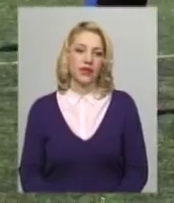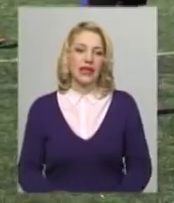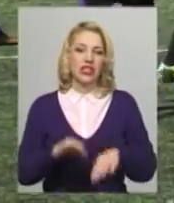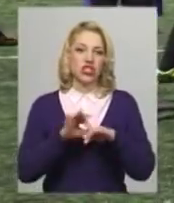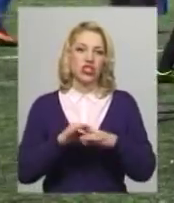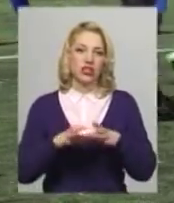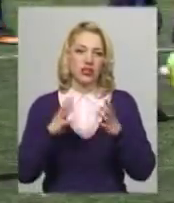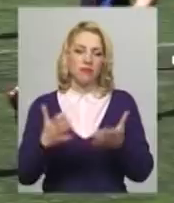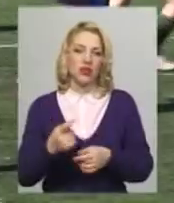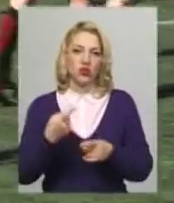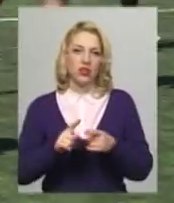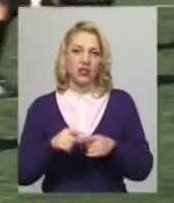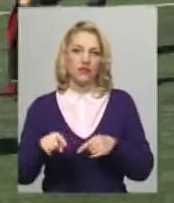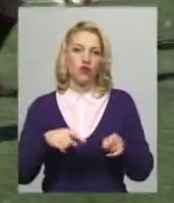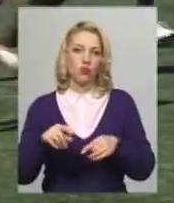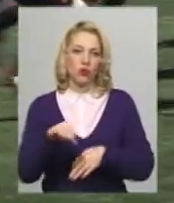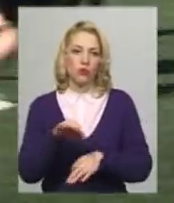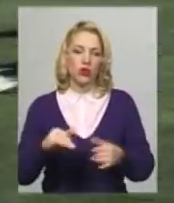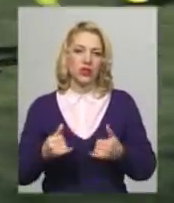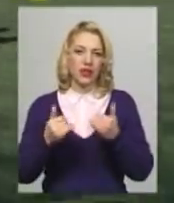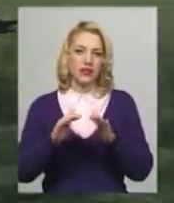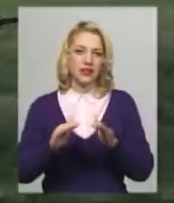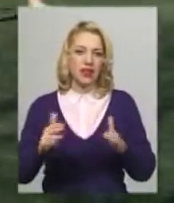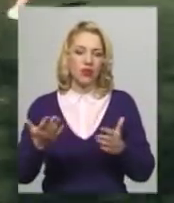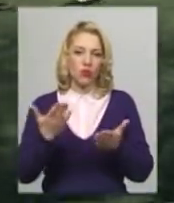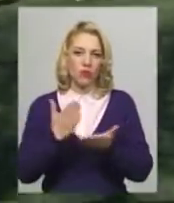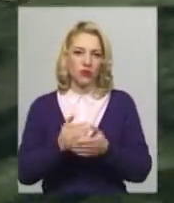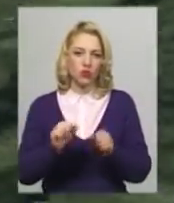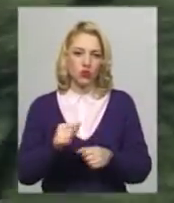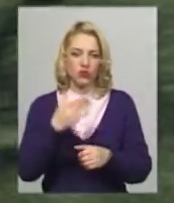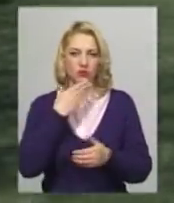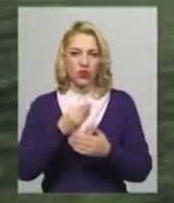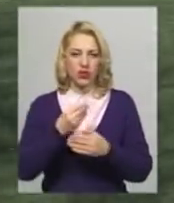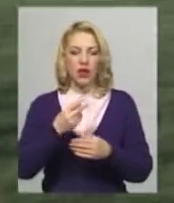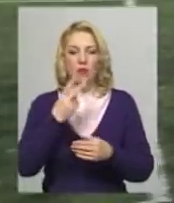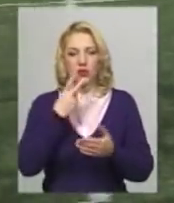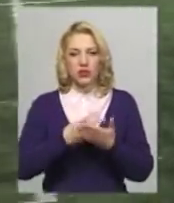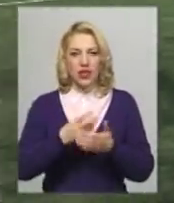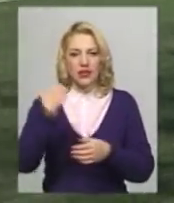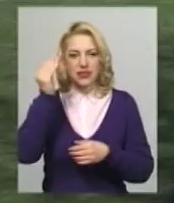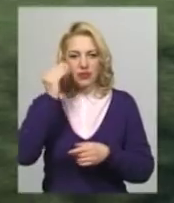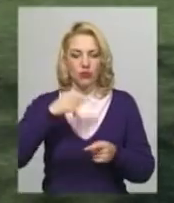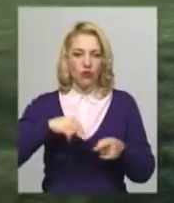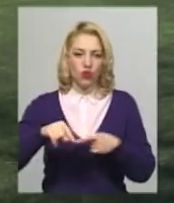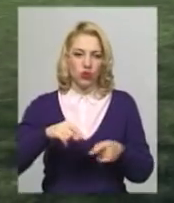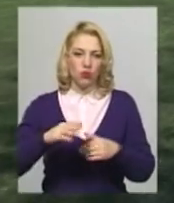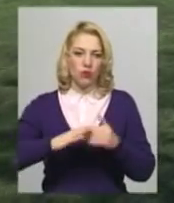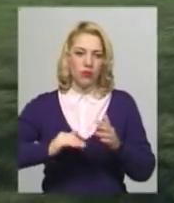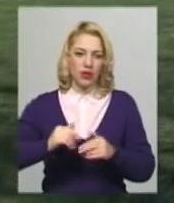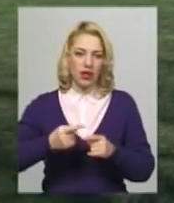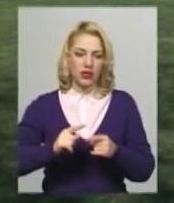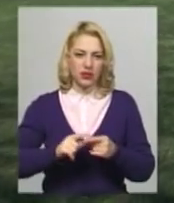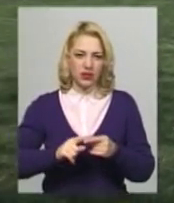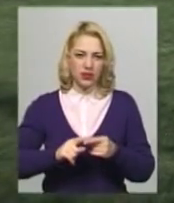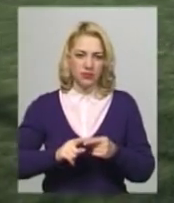Шкіряний м'яч – один із футбольних проєктів для дітей, в якому вони мають можливість виявити свої футбольні здібності, набути ігрової практики. Із регламентом змагання нас